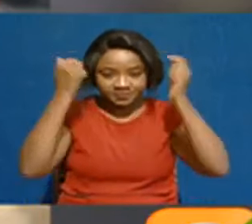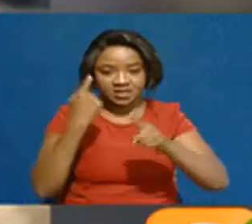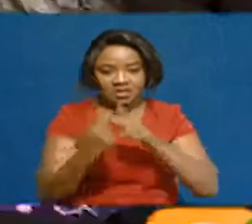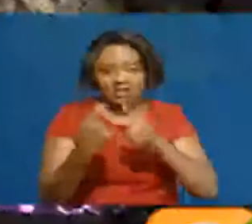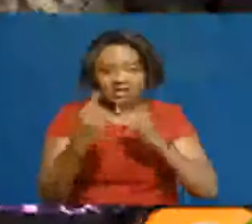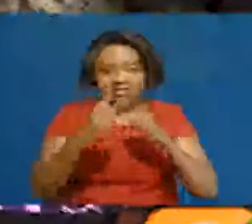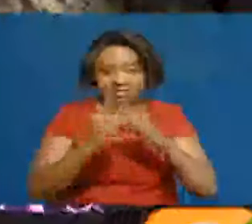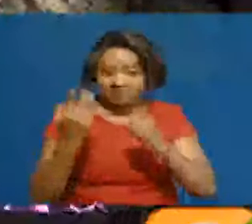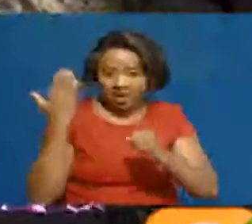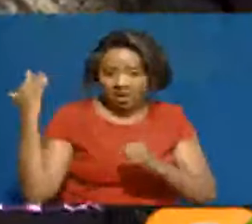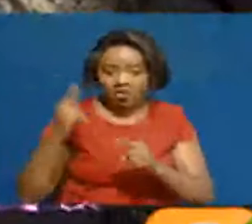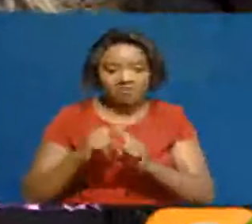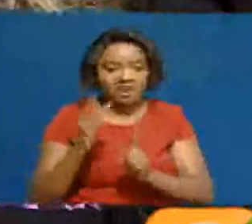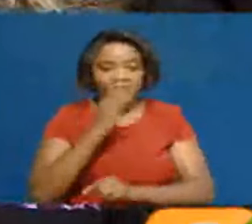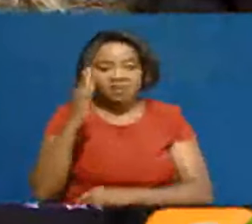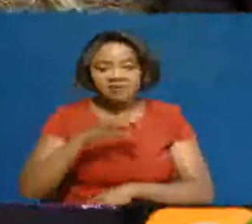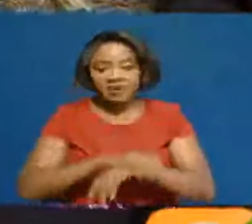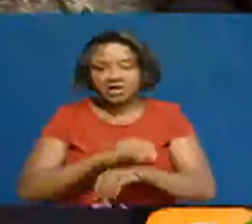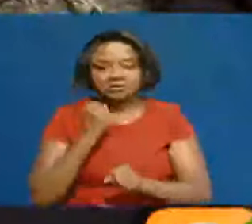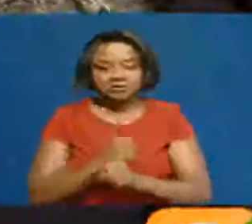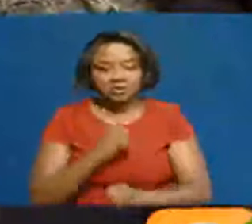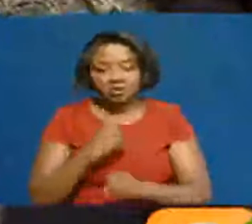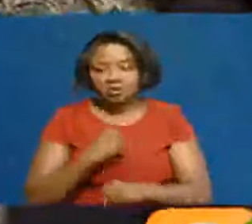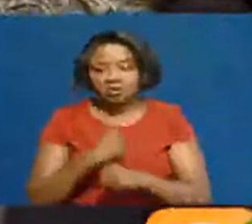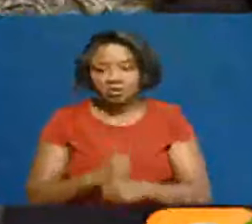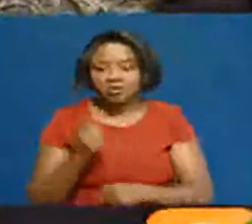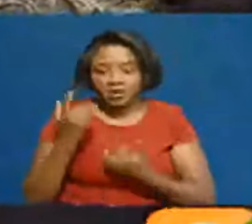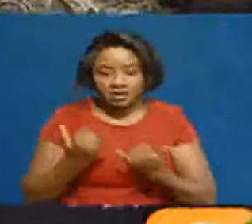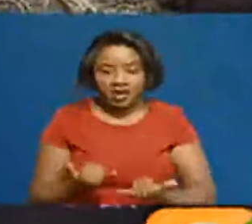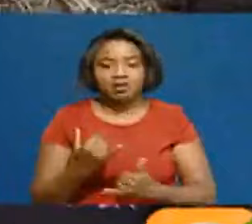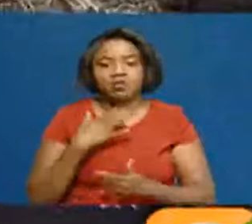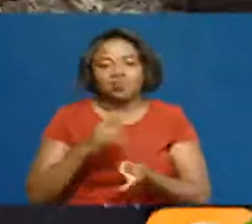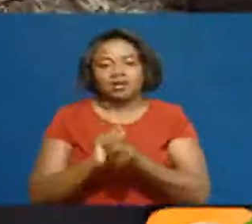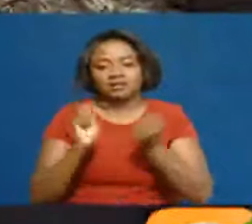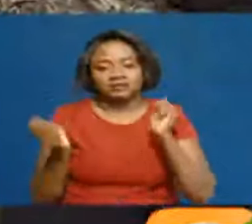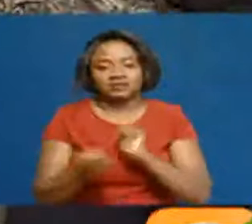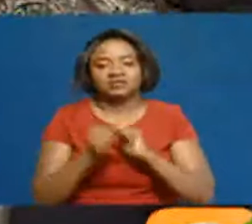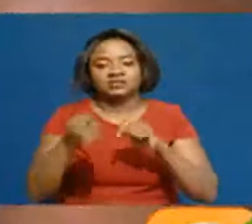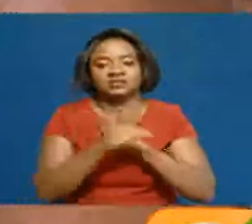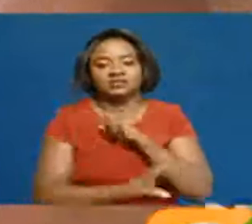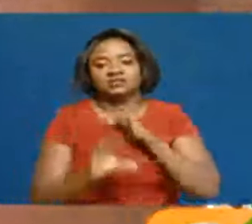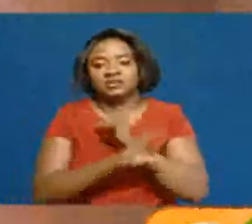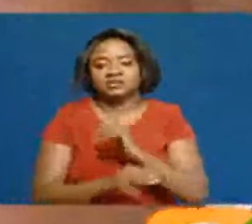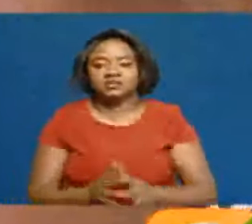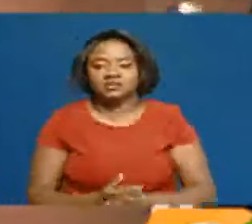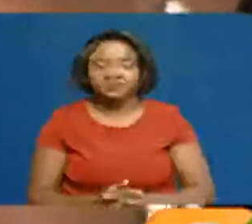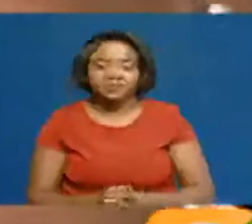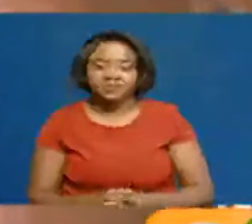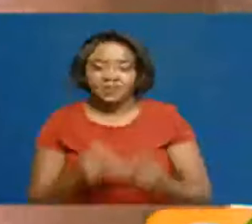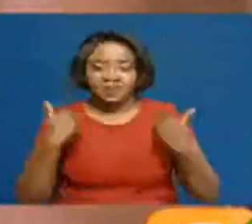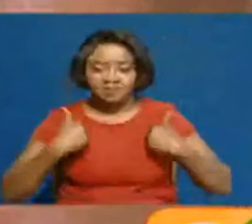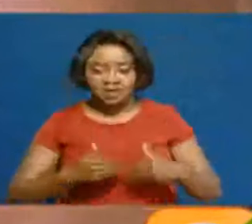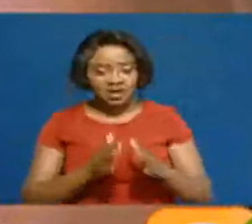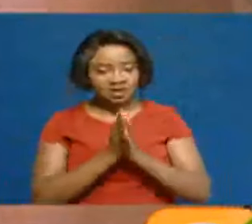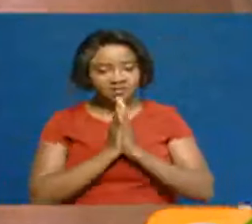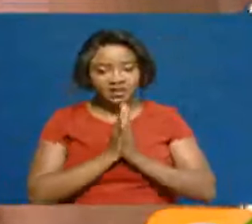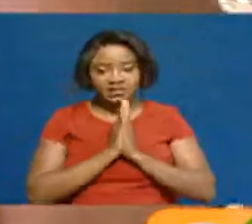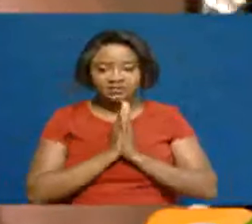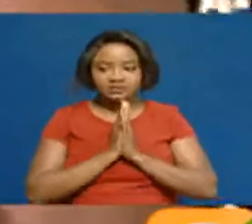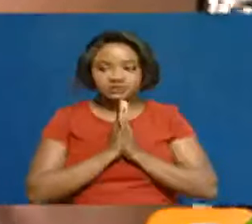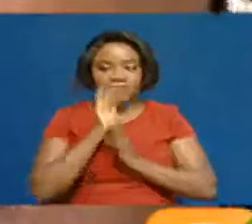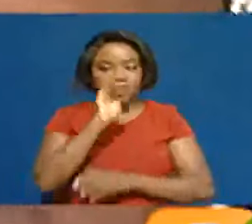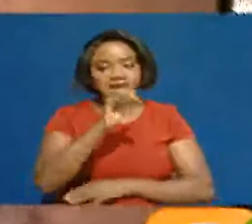iliyopita, hajapata ajira na alitaka mabadiliko nchini. Na ningeomba tu mkubwa wetu,